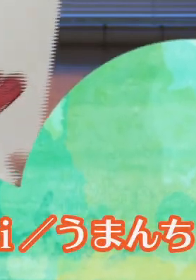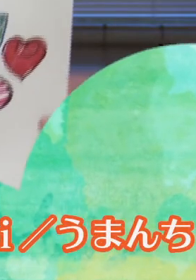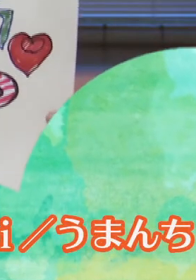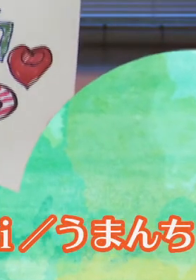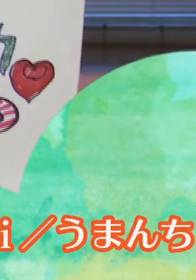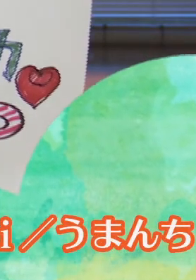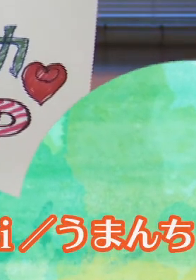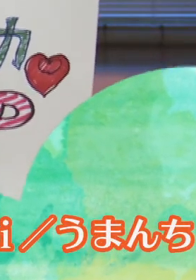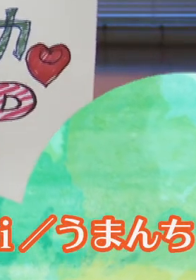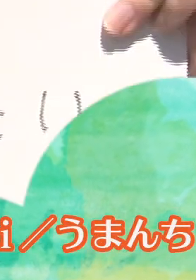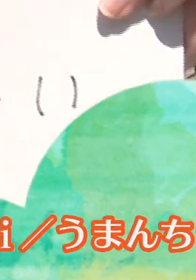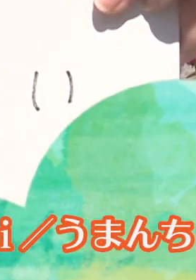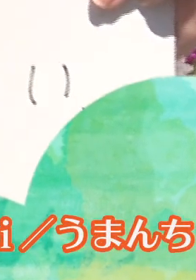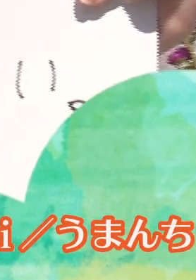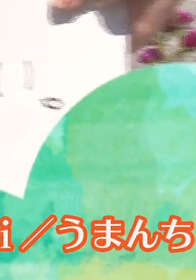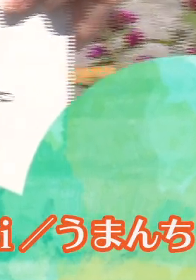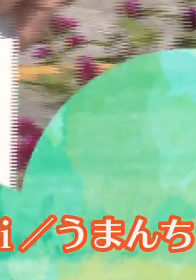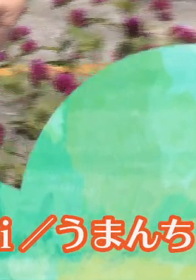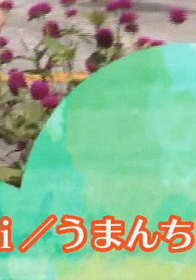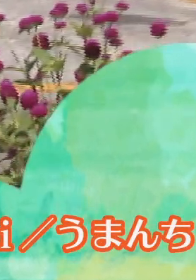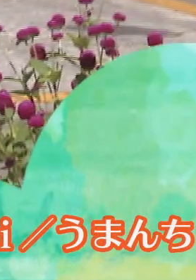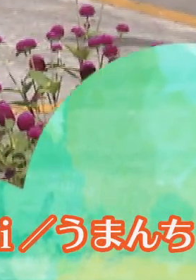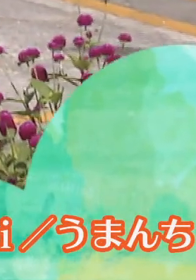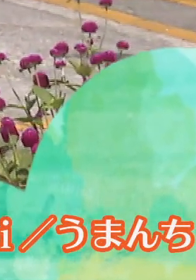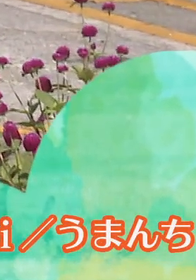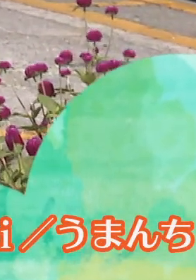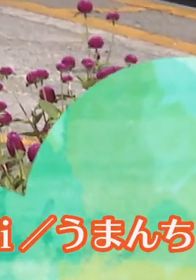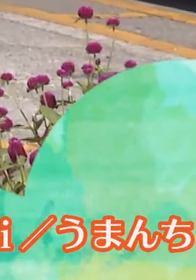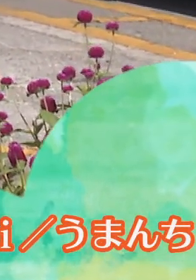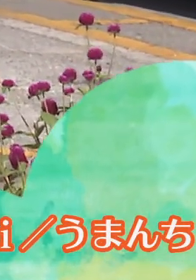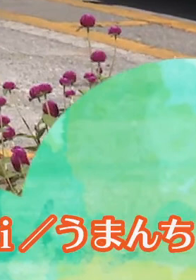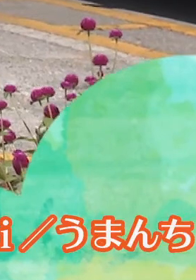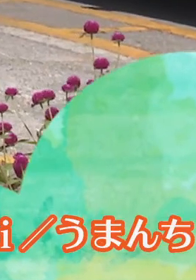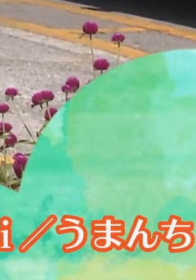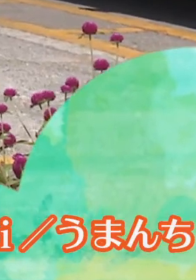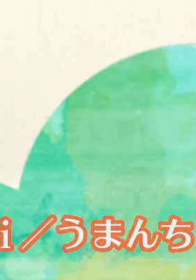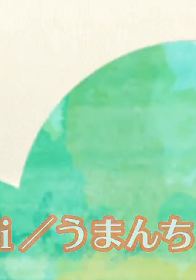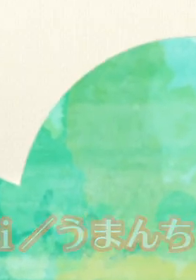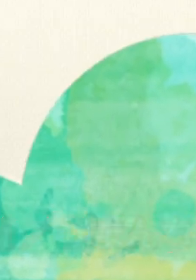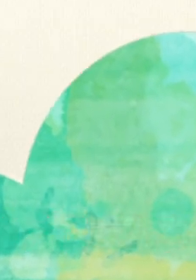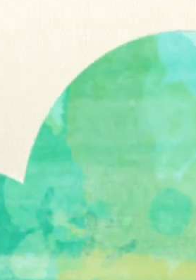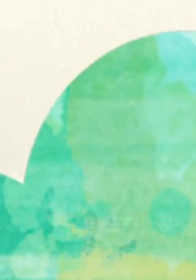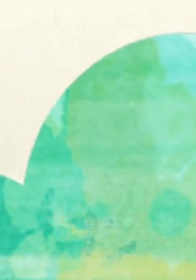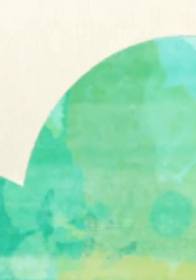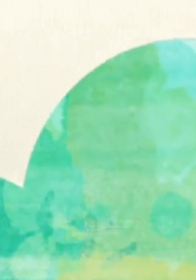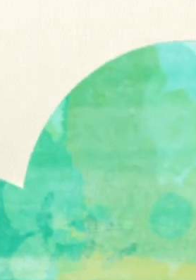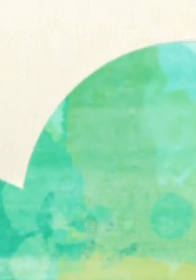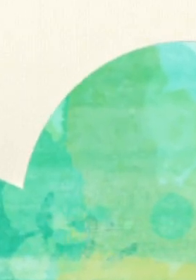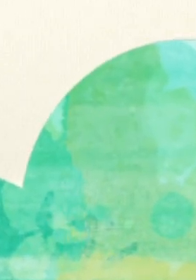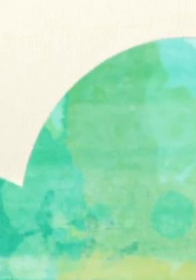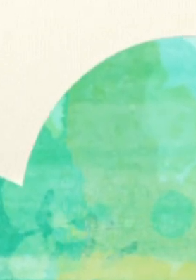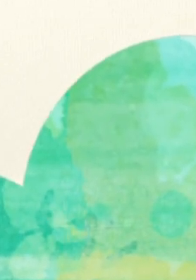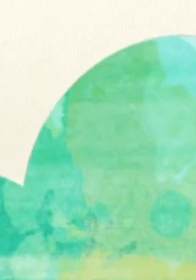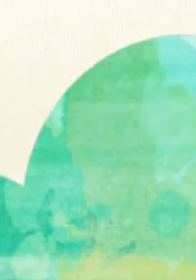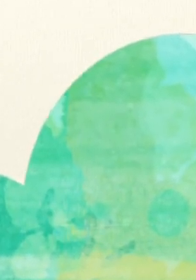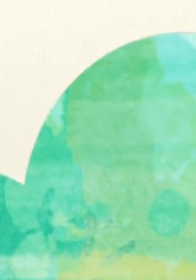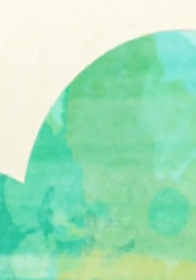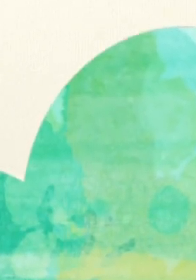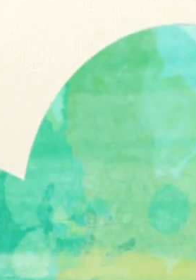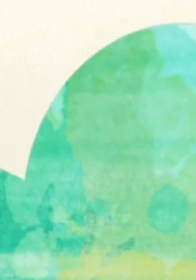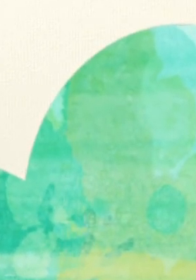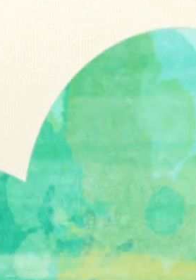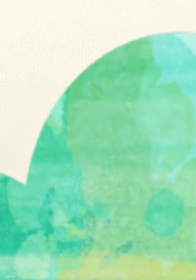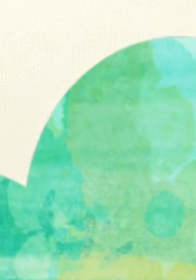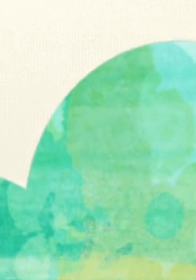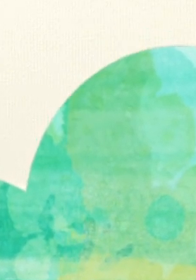マンチュのロック、ハイサイクスするよ。マンチュのロック、ミフテンルーズ。マンチュのロック、マジュリチュンド。マンチュ